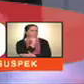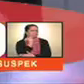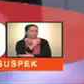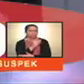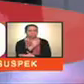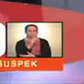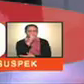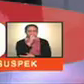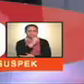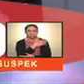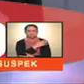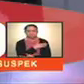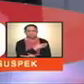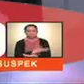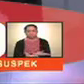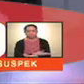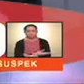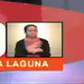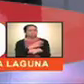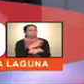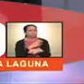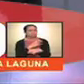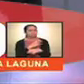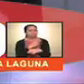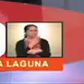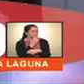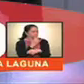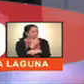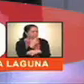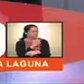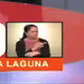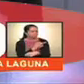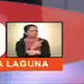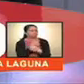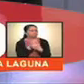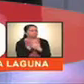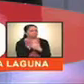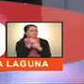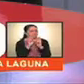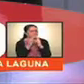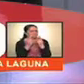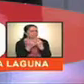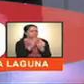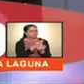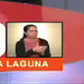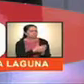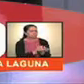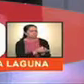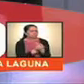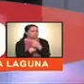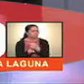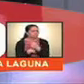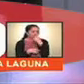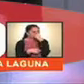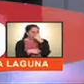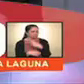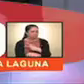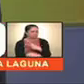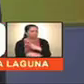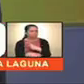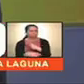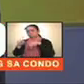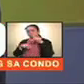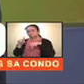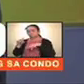Magandang tanghali. Ilan taon po yung anak nyo? 15 years old po, sir. Bakit niyo po nasabi na karelasyon itong inyong anak, itong tomboy? Kasi